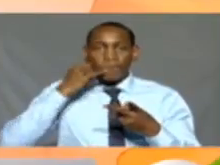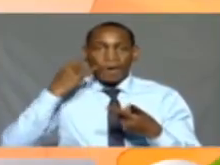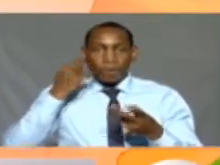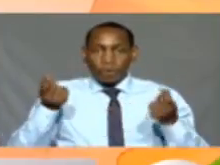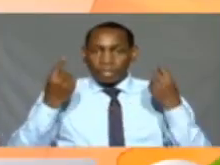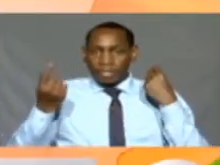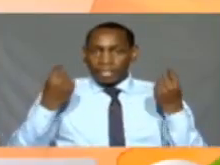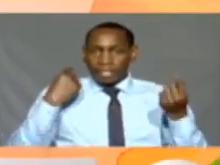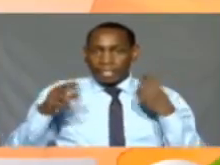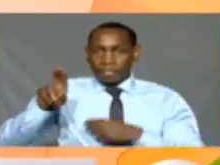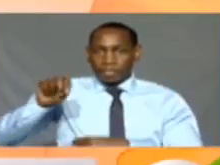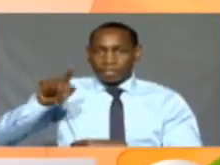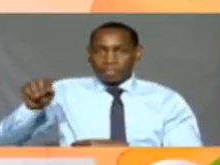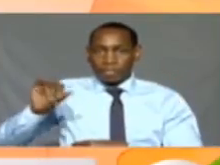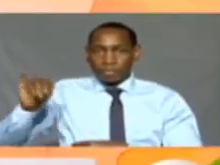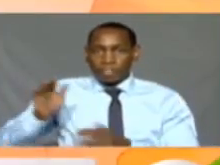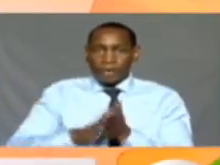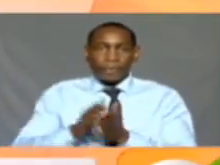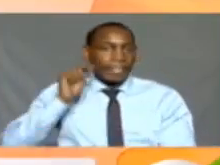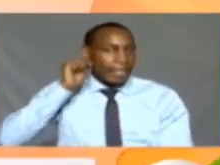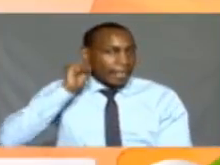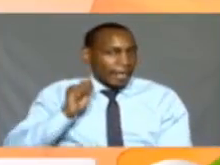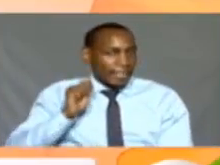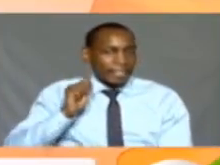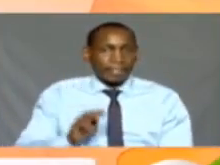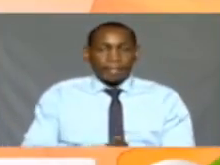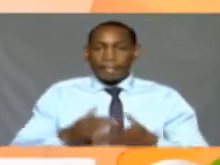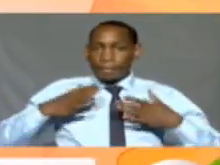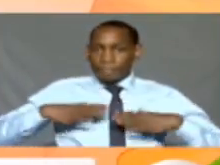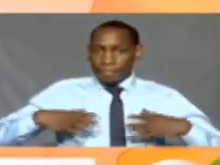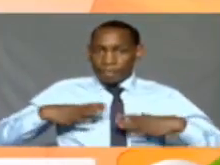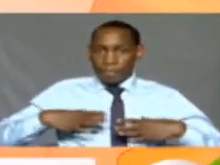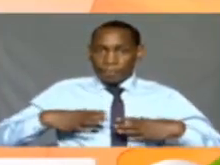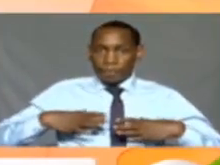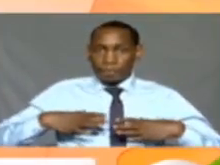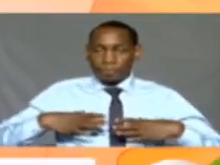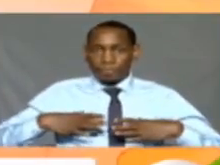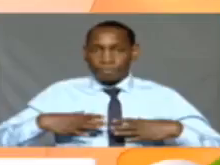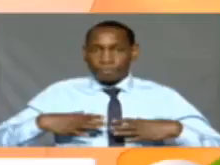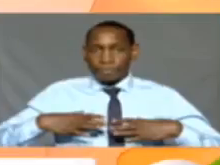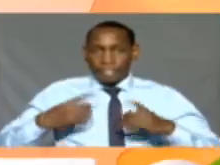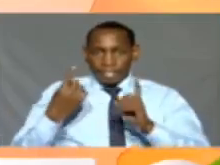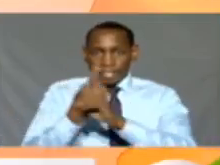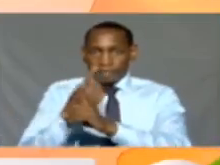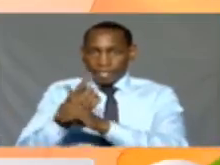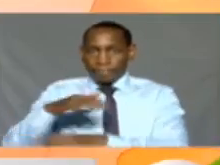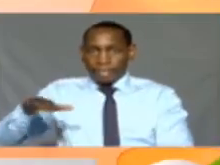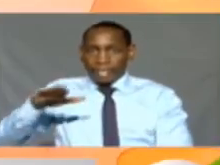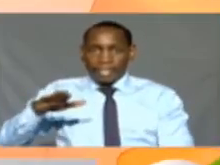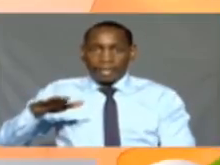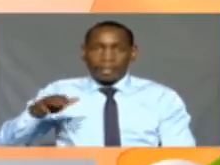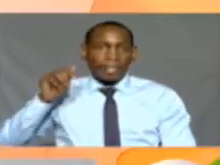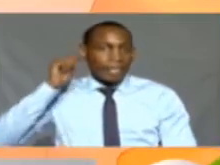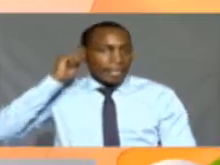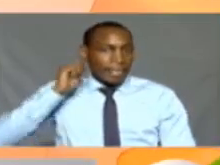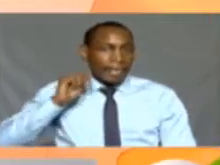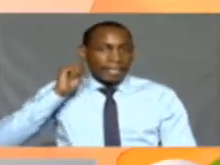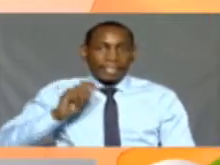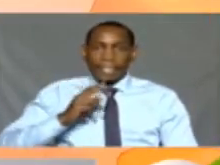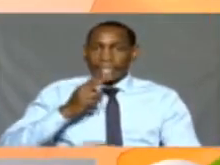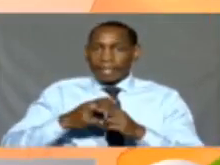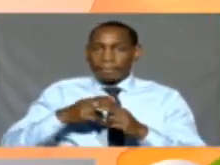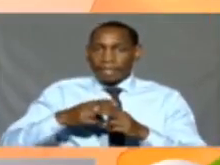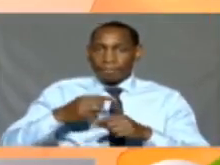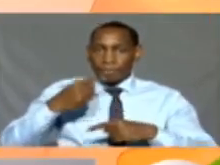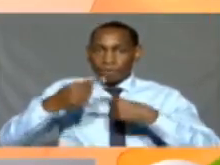and Transzoia, as well as Nandi. All residents of Tilagan and Cheptil in Nandi call him Mwenda